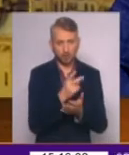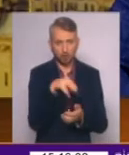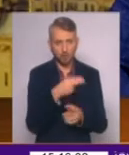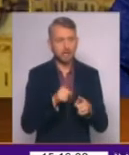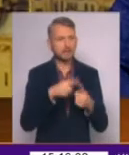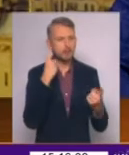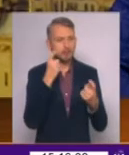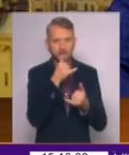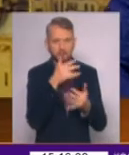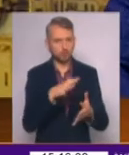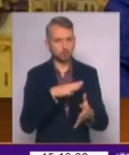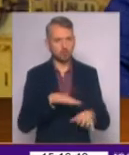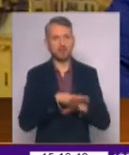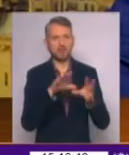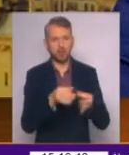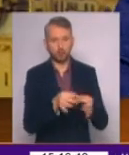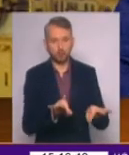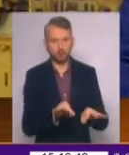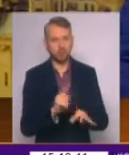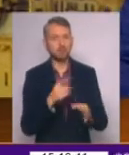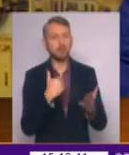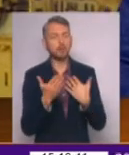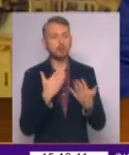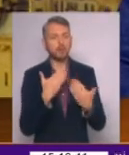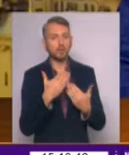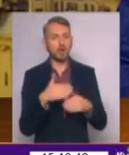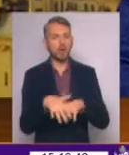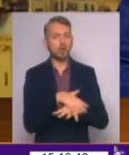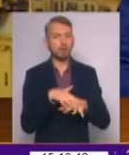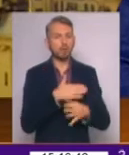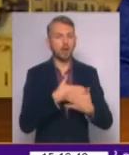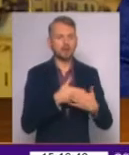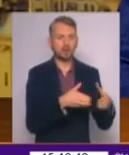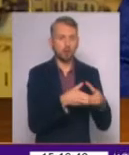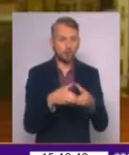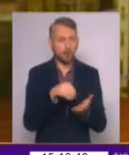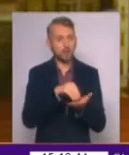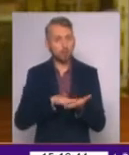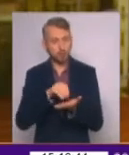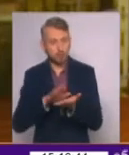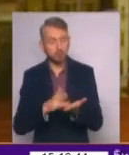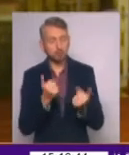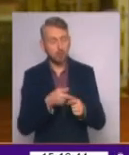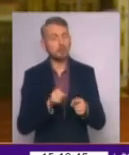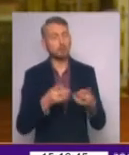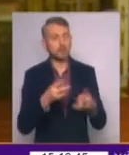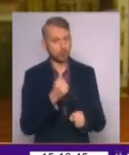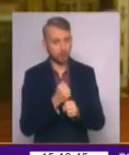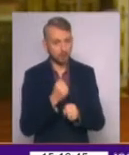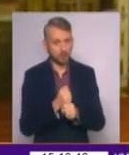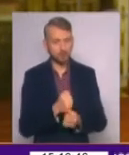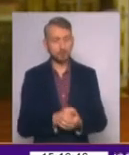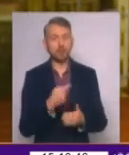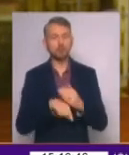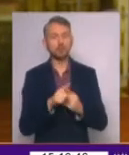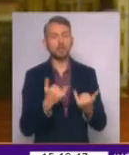не можуть бути в загальному доступі. Що стосується громадських формувань і обліку, так, це потрібно робити. Тому що